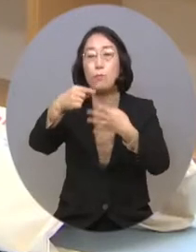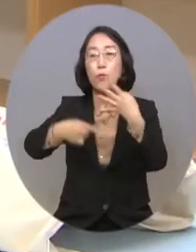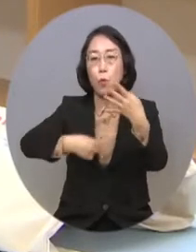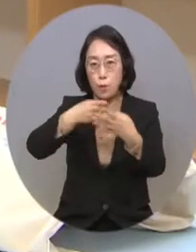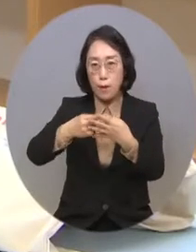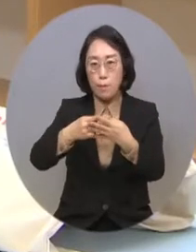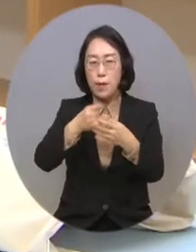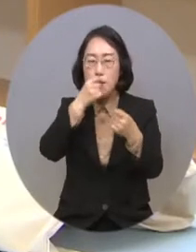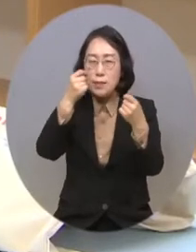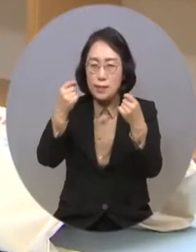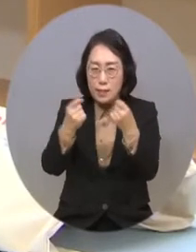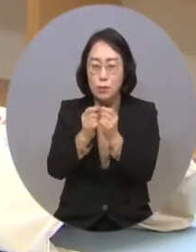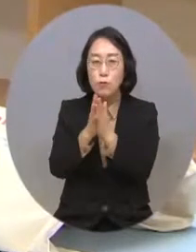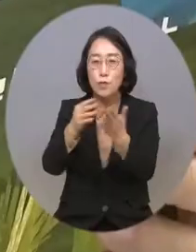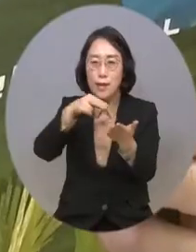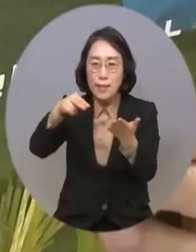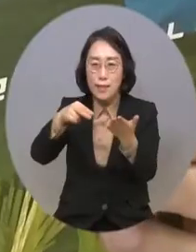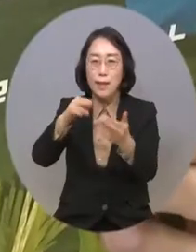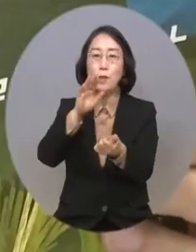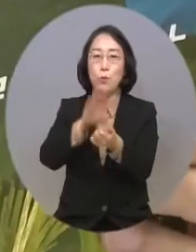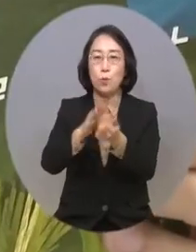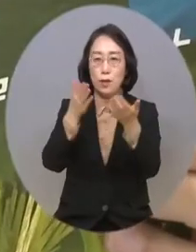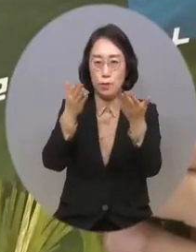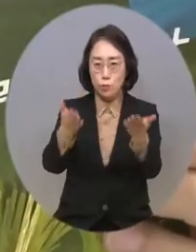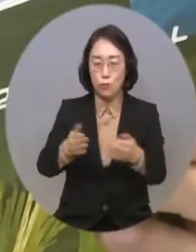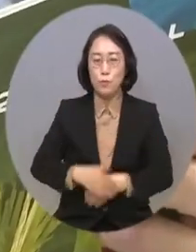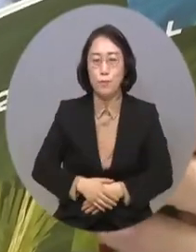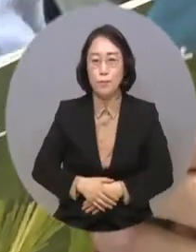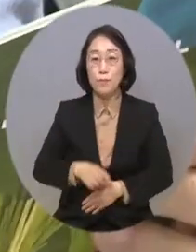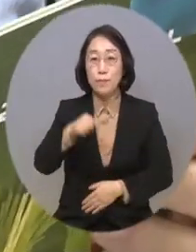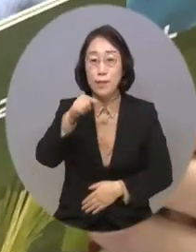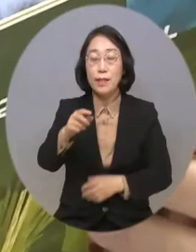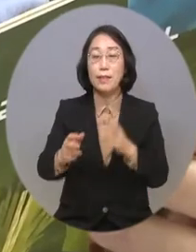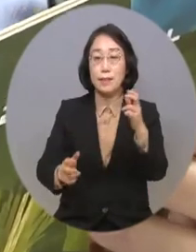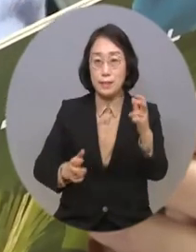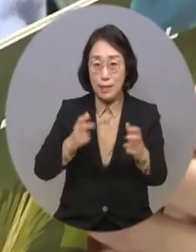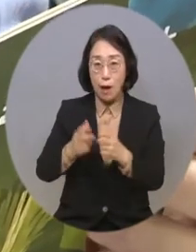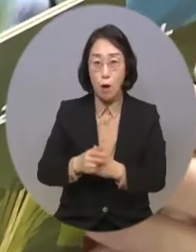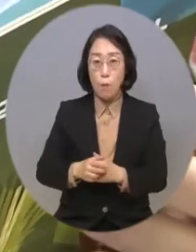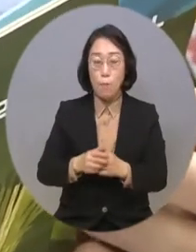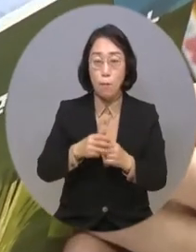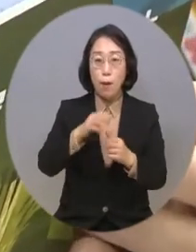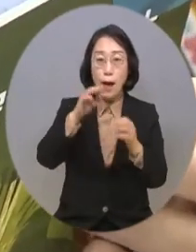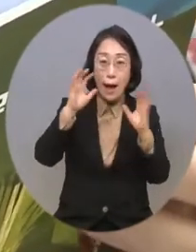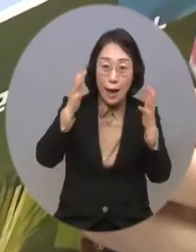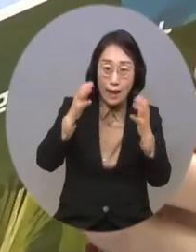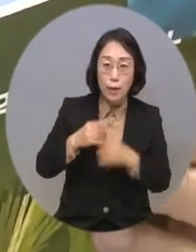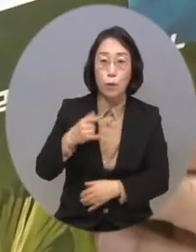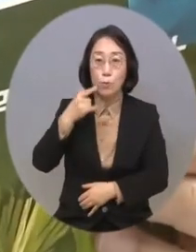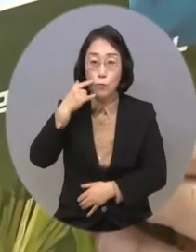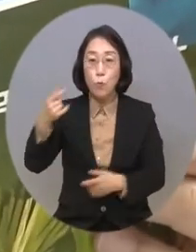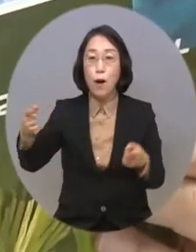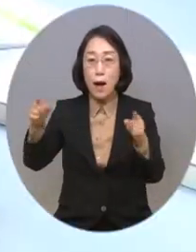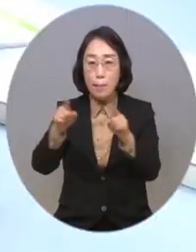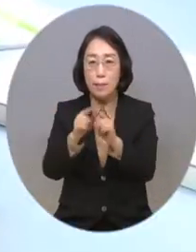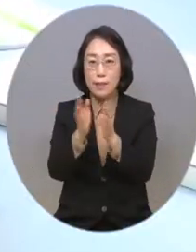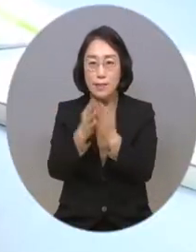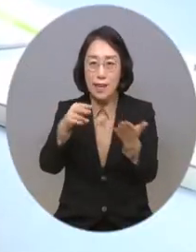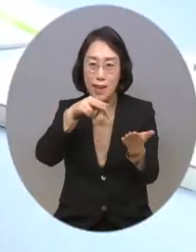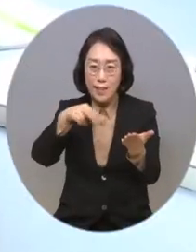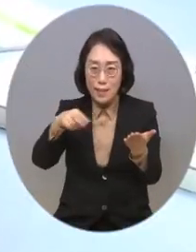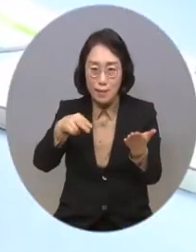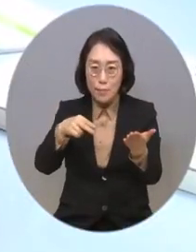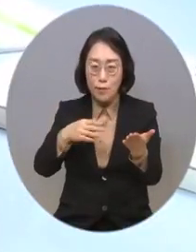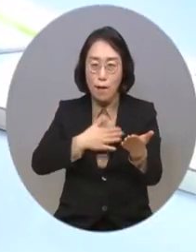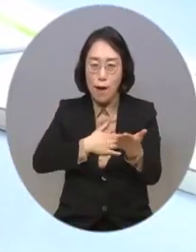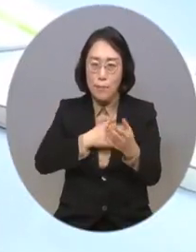친해지는 시간을 가질 예정입니다. 이번 북스타트 사업이 아이와 부모가 함께 책을 읽으며 정서적 유대감을 쌓고